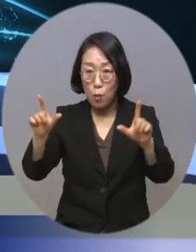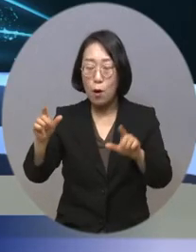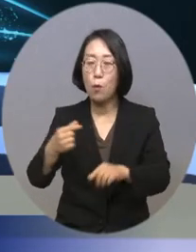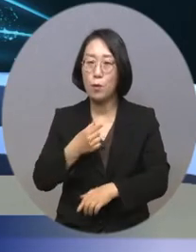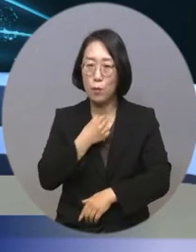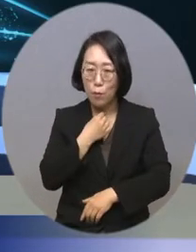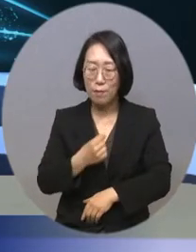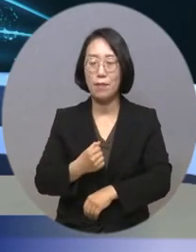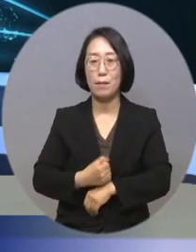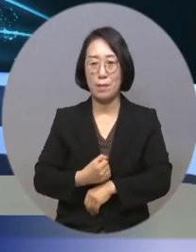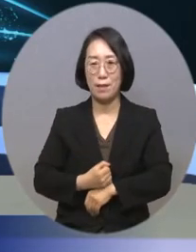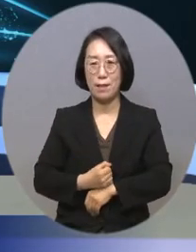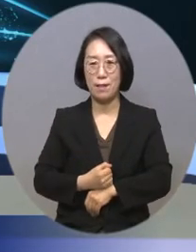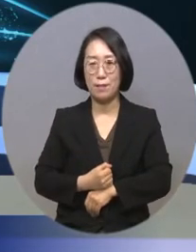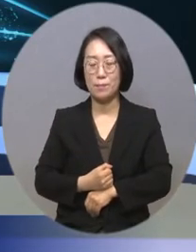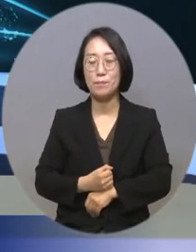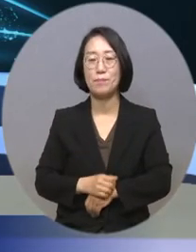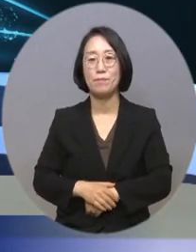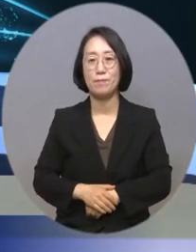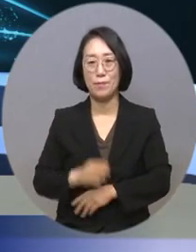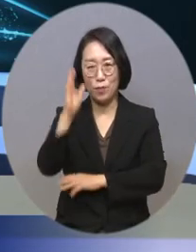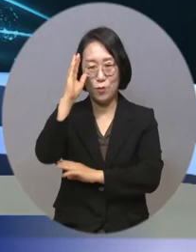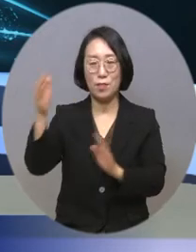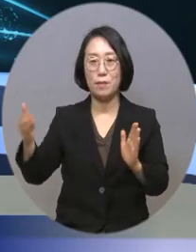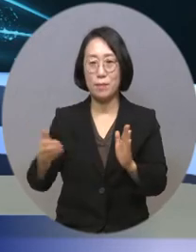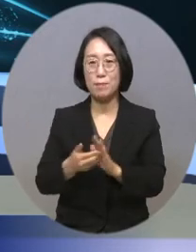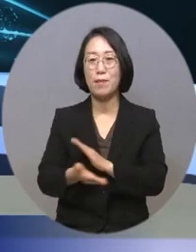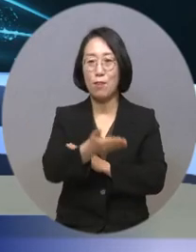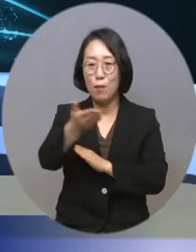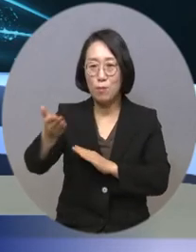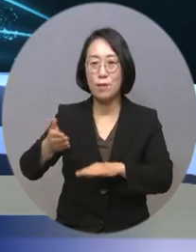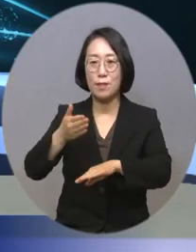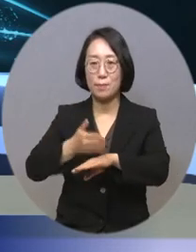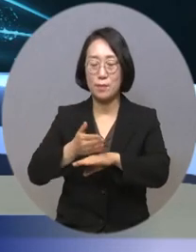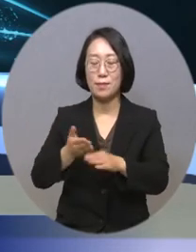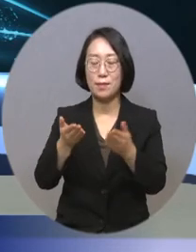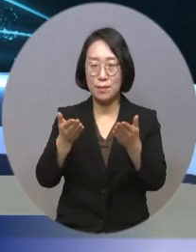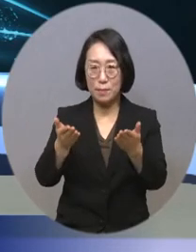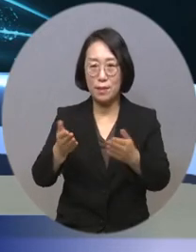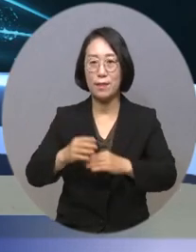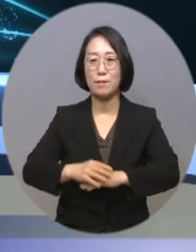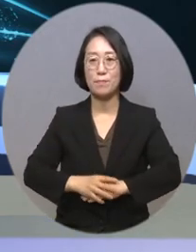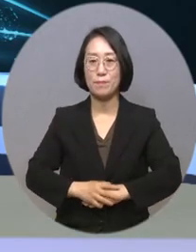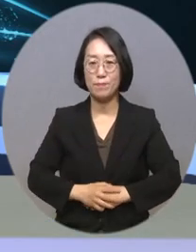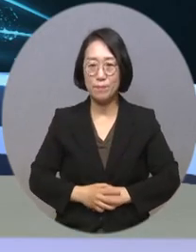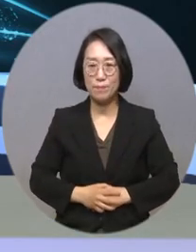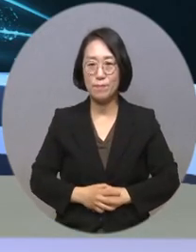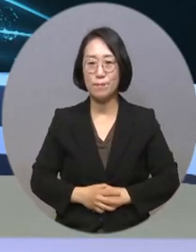바랍니다. 이상 복지TV 뉴스를 마칩니다. 시청해주신 여러분 고맙습니다.